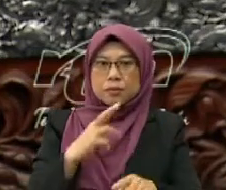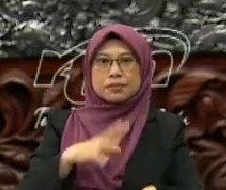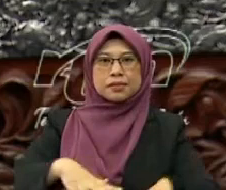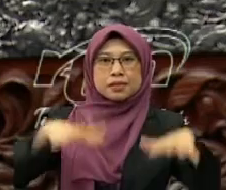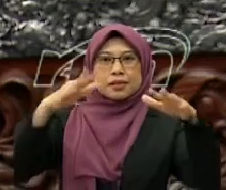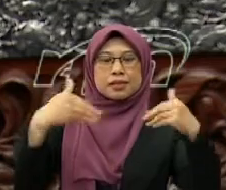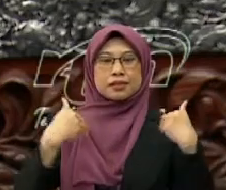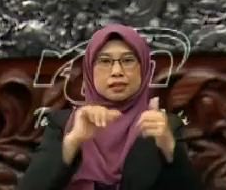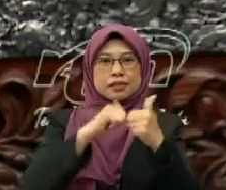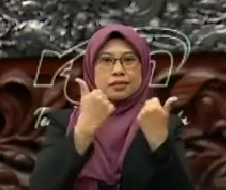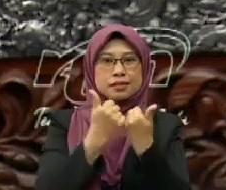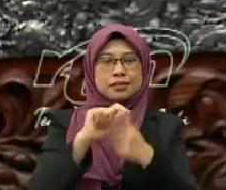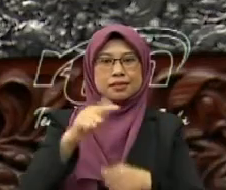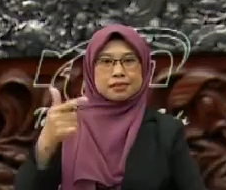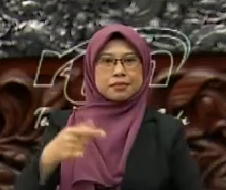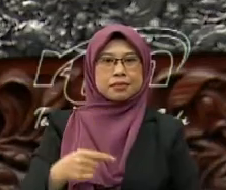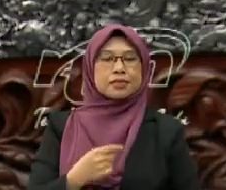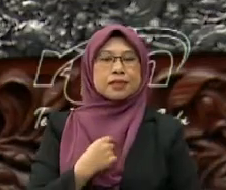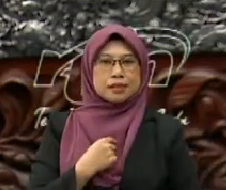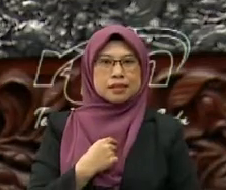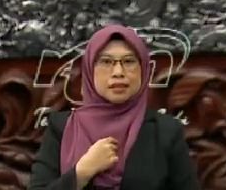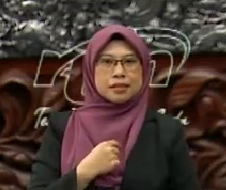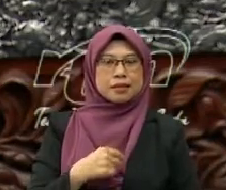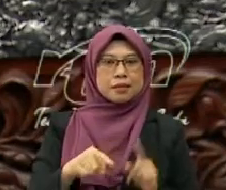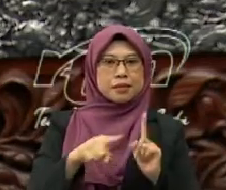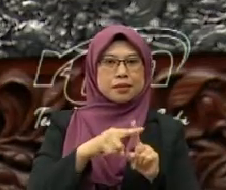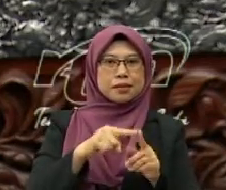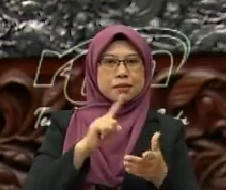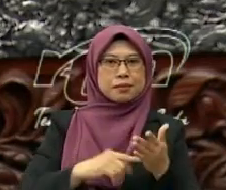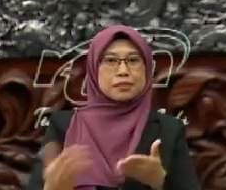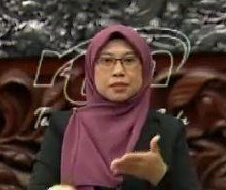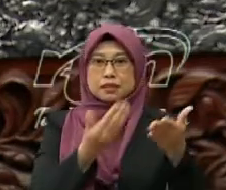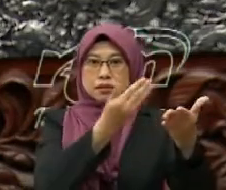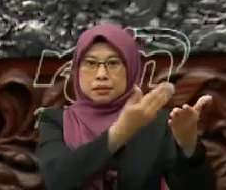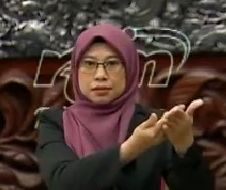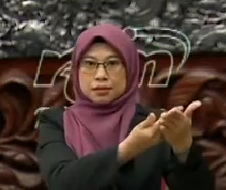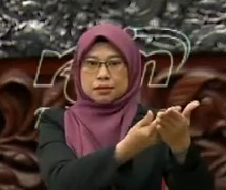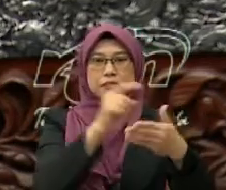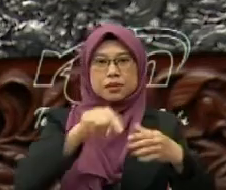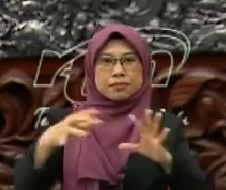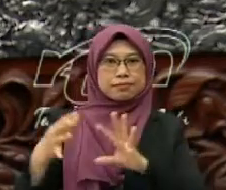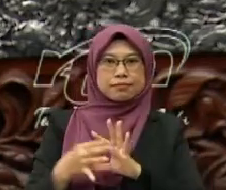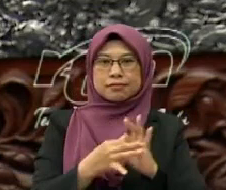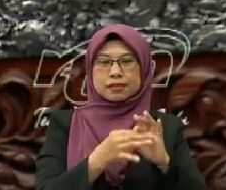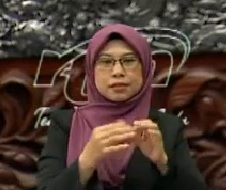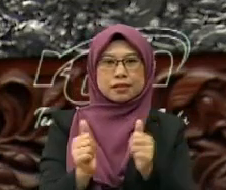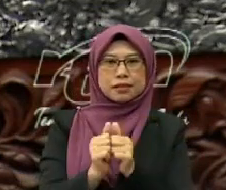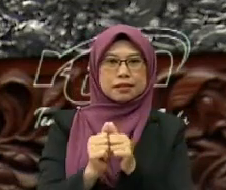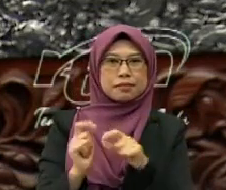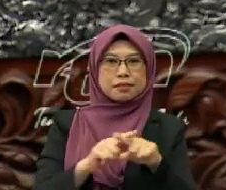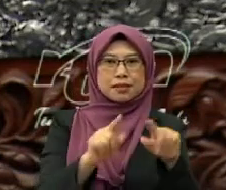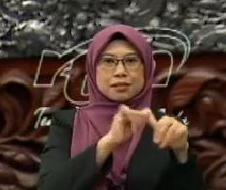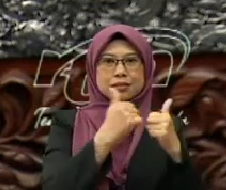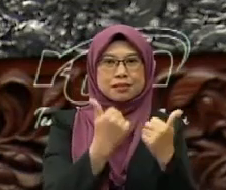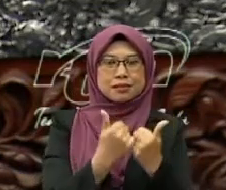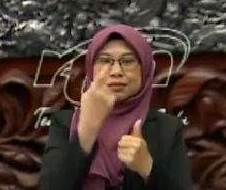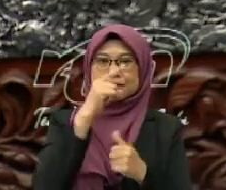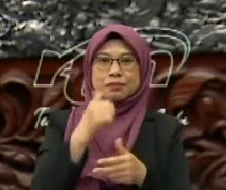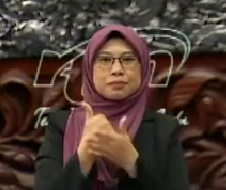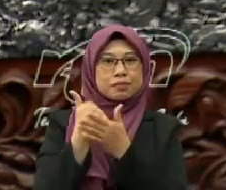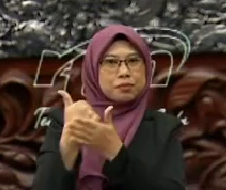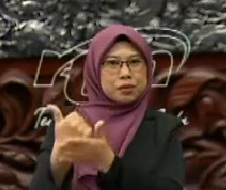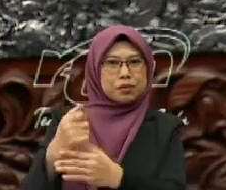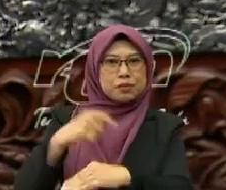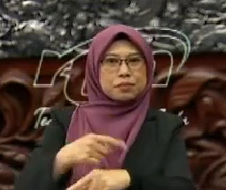lain dan saya pikir saya positif dengan poin disadang bahwa kita kolaborasi dengan berbagai agensi ada untuk